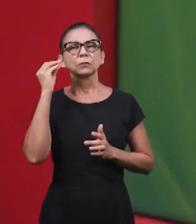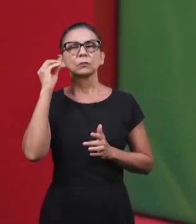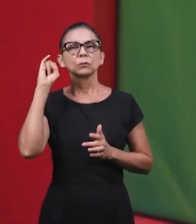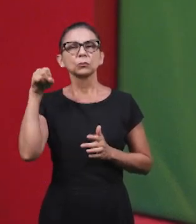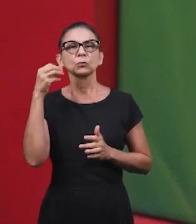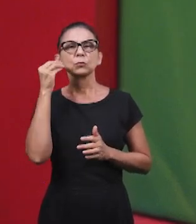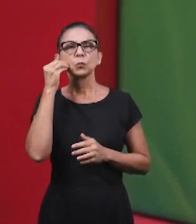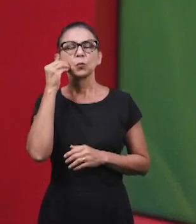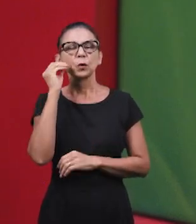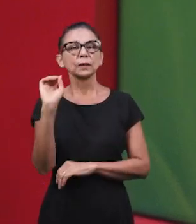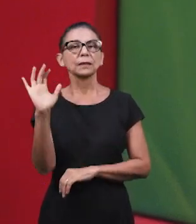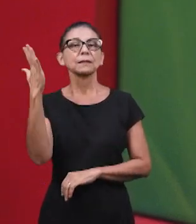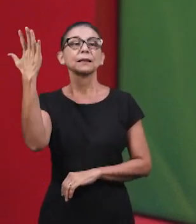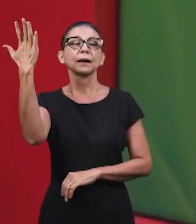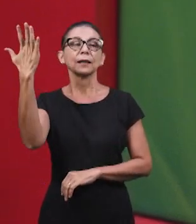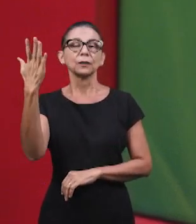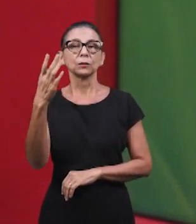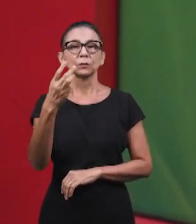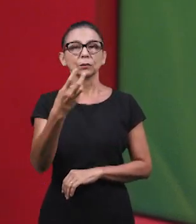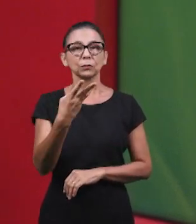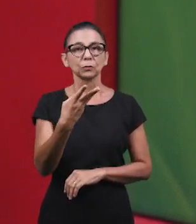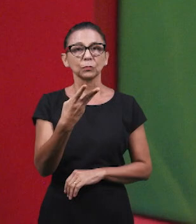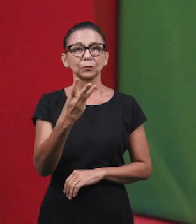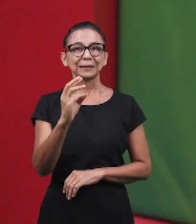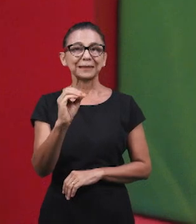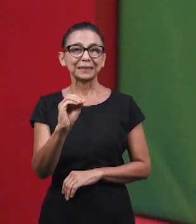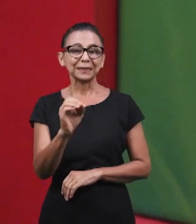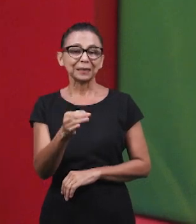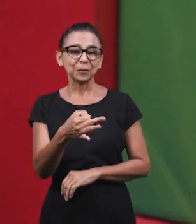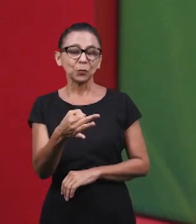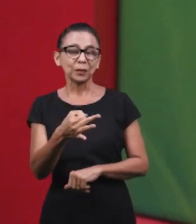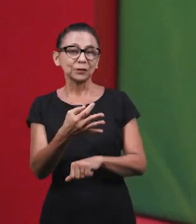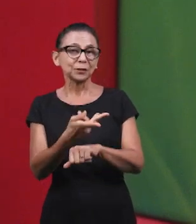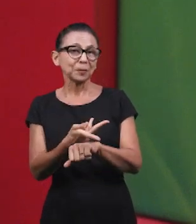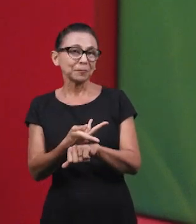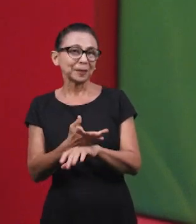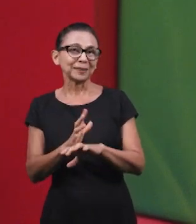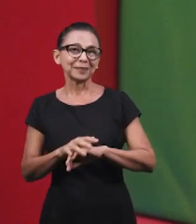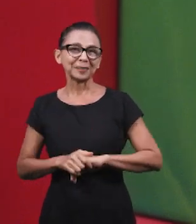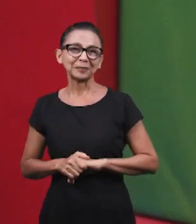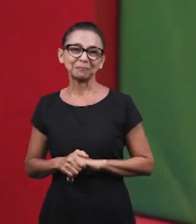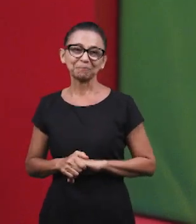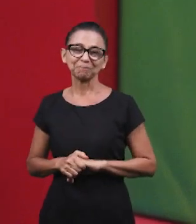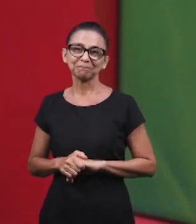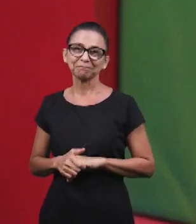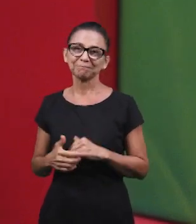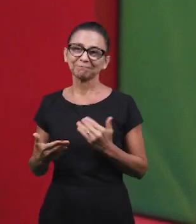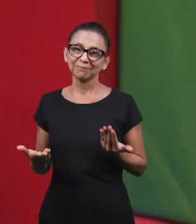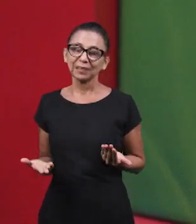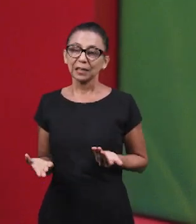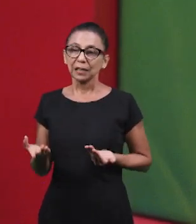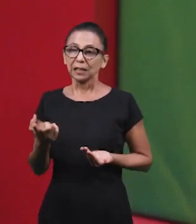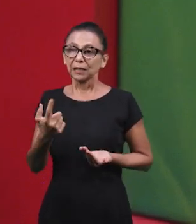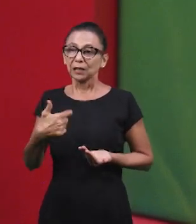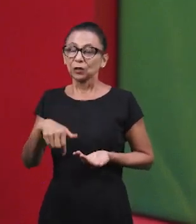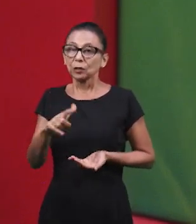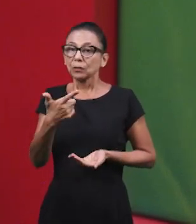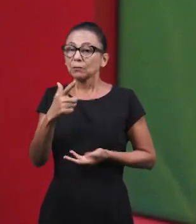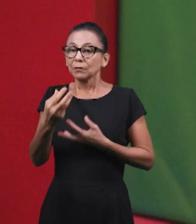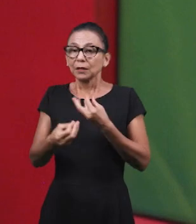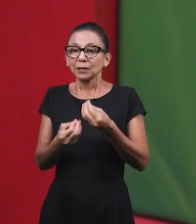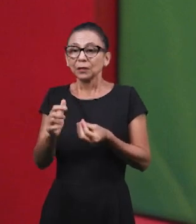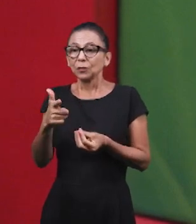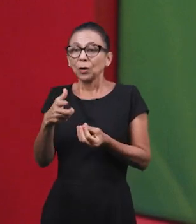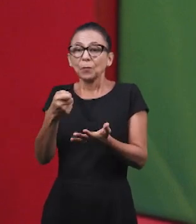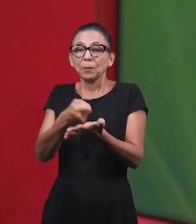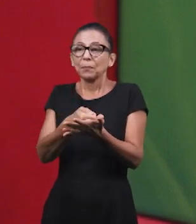Nous n'avions pas comment payer, aucun de nous. L'homme euh, n'aurait pas aucune condition d'avoir le droit au